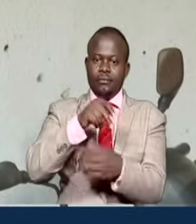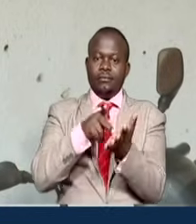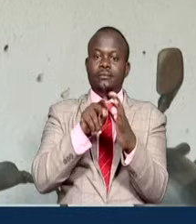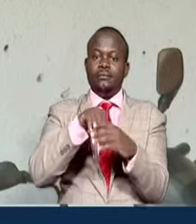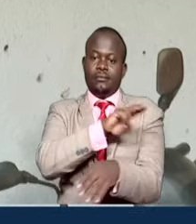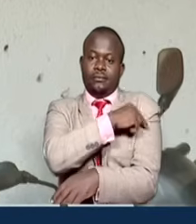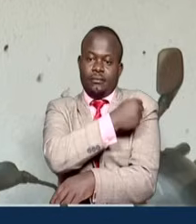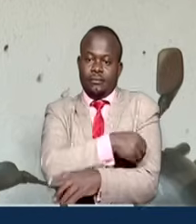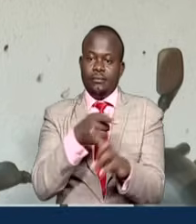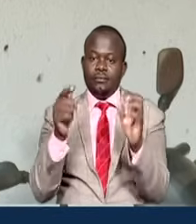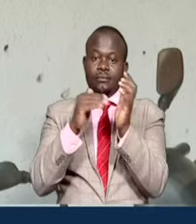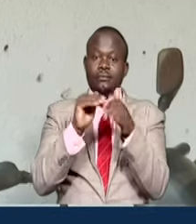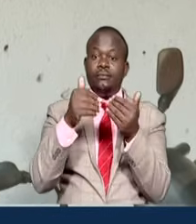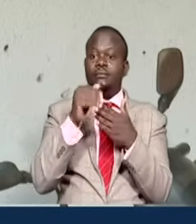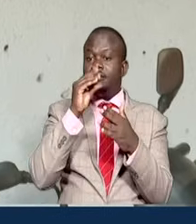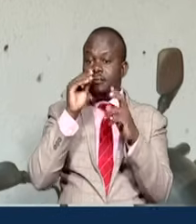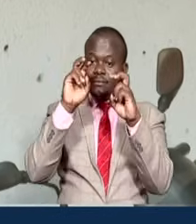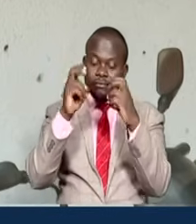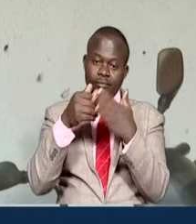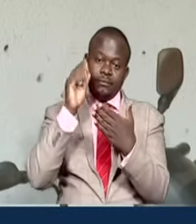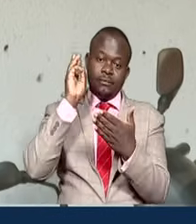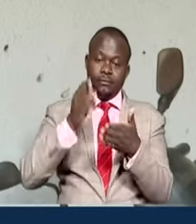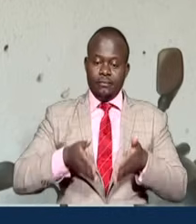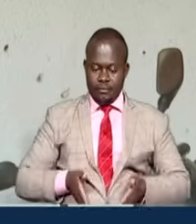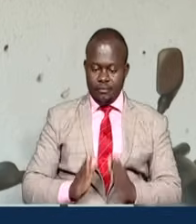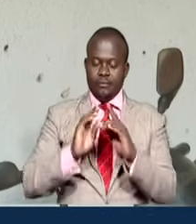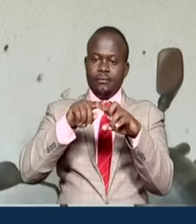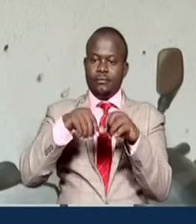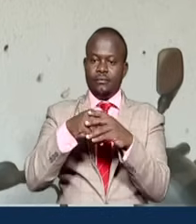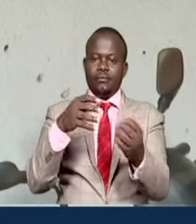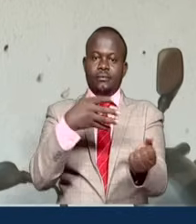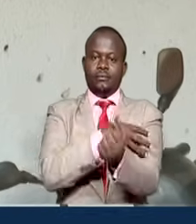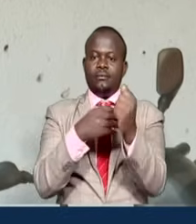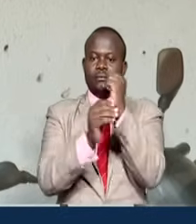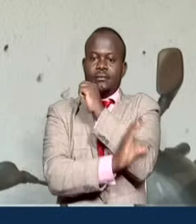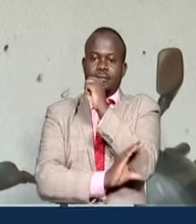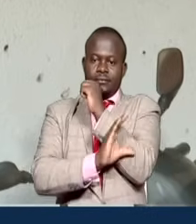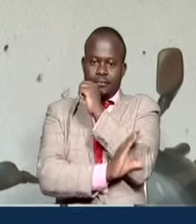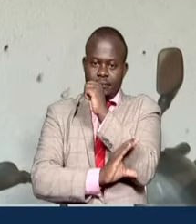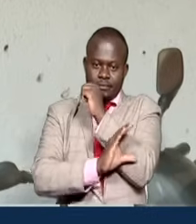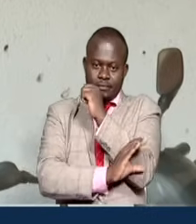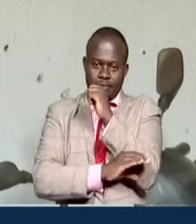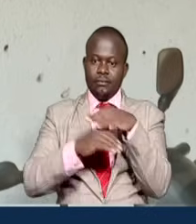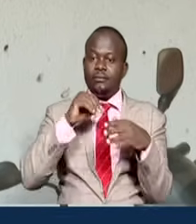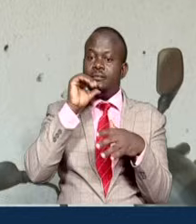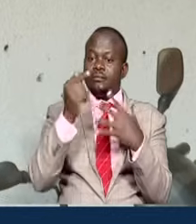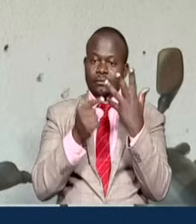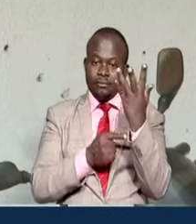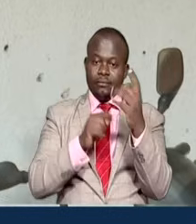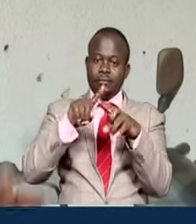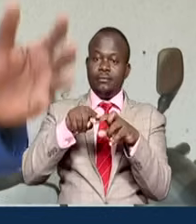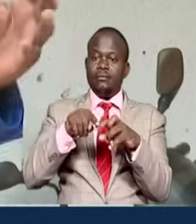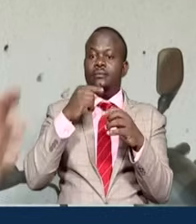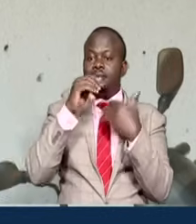ivuriro, mbese ni ukuvuga yuko muzaba mubyara mushingiye ku bushobozi bw'igihugu atari bya bindi byo gushingira